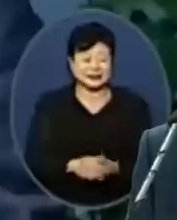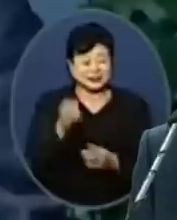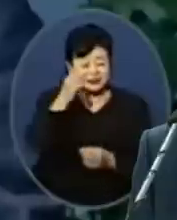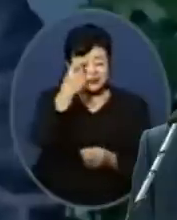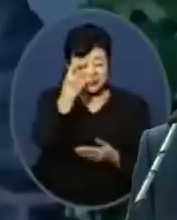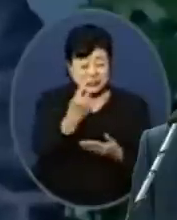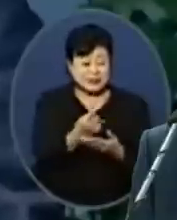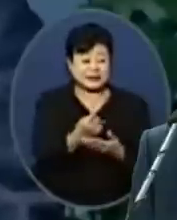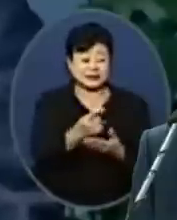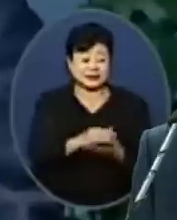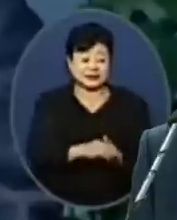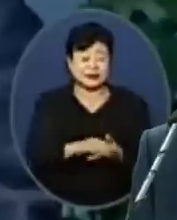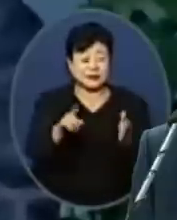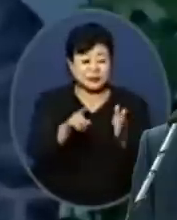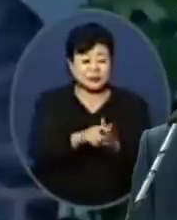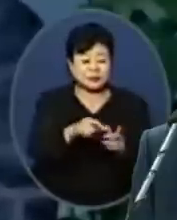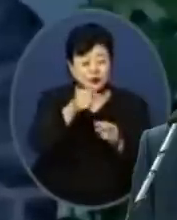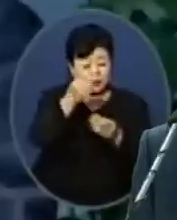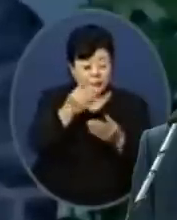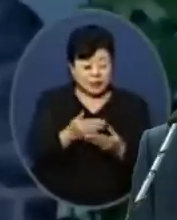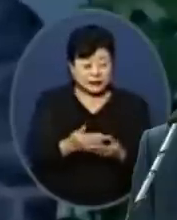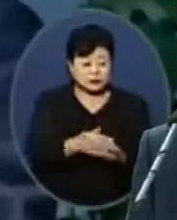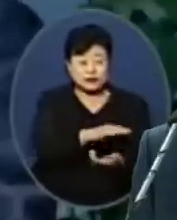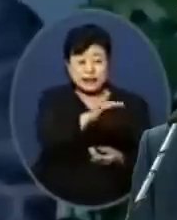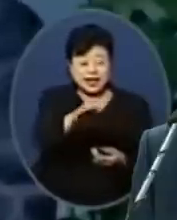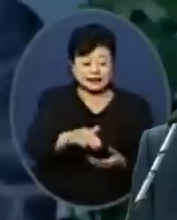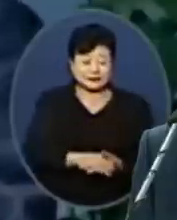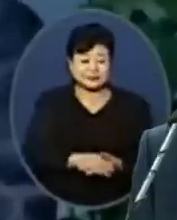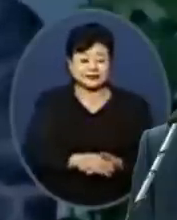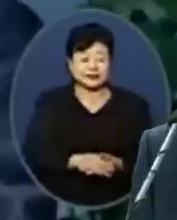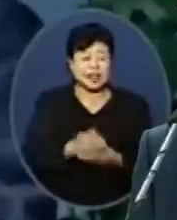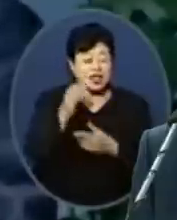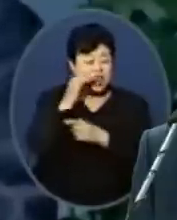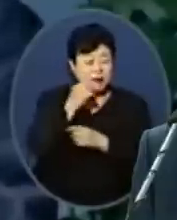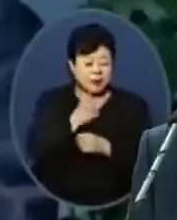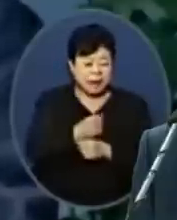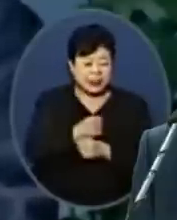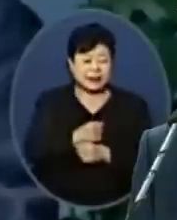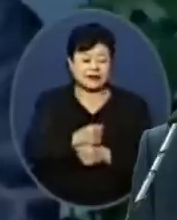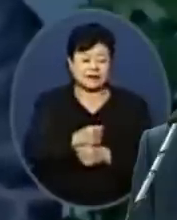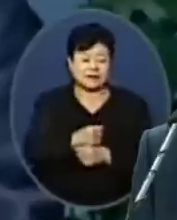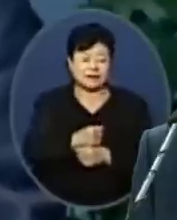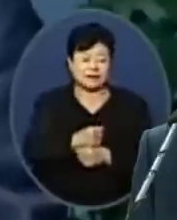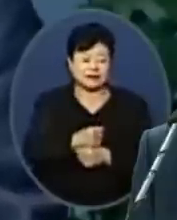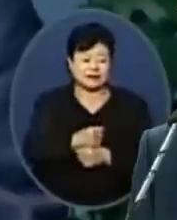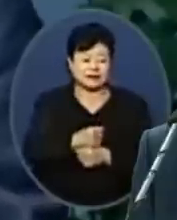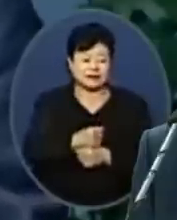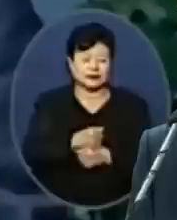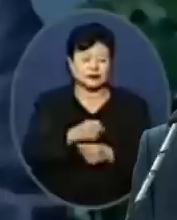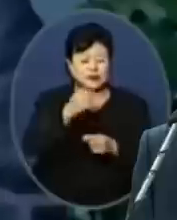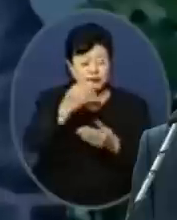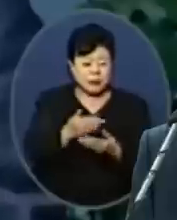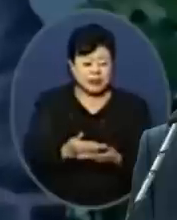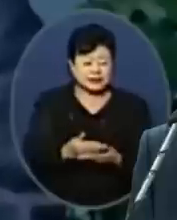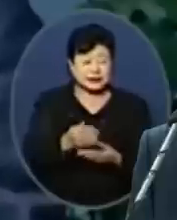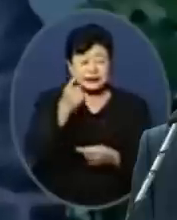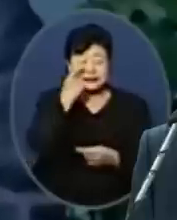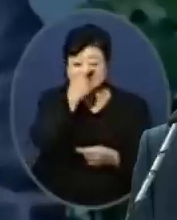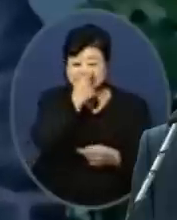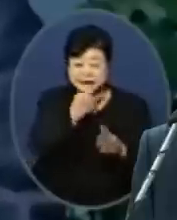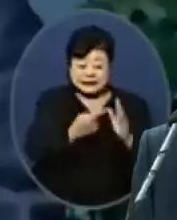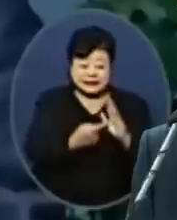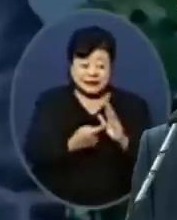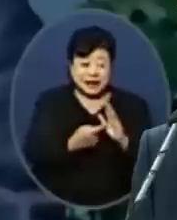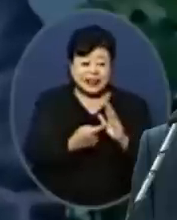성령이 임하셔서 믿음으로 구원받은 우리들이 그 열매를 맺게 함으로 말미암아 구원받은 증거가